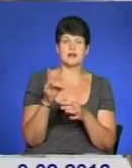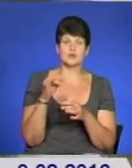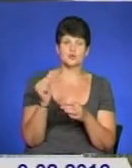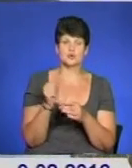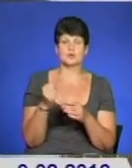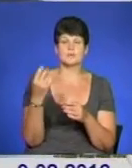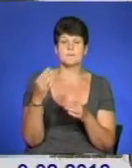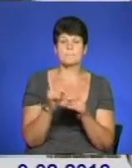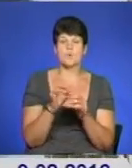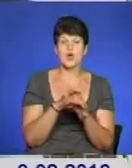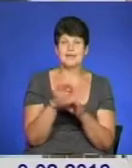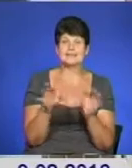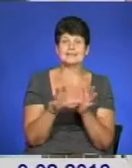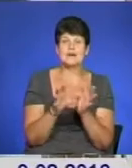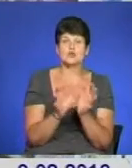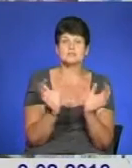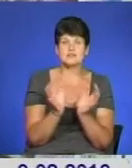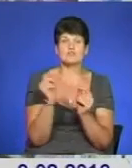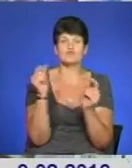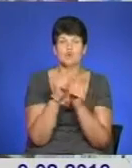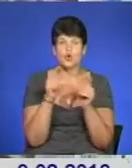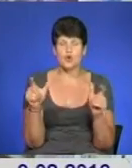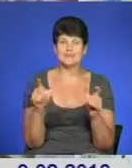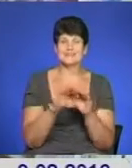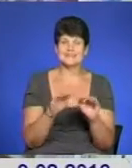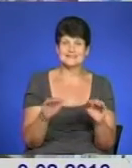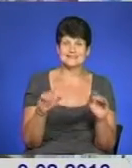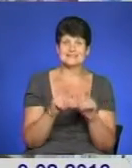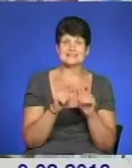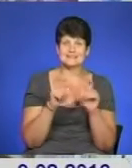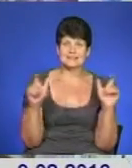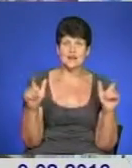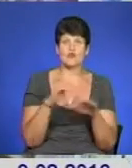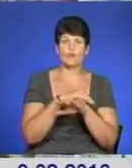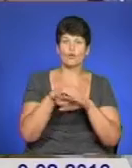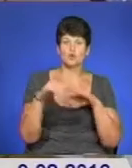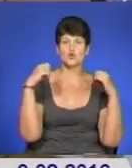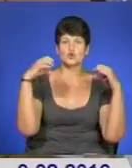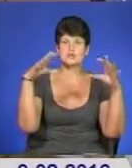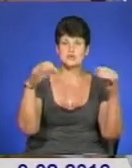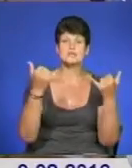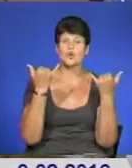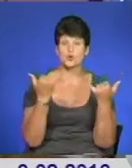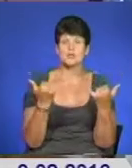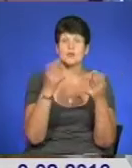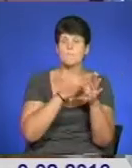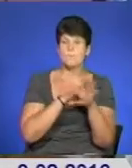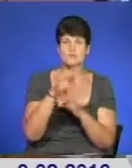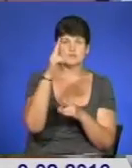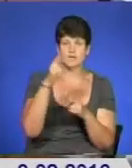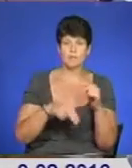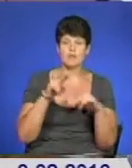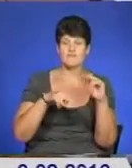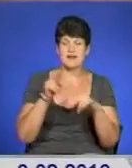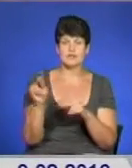які стосується енеррозбереження у школах десадках ремонту амбулаторій водогонів та вуличного освітлення на сьогодні по ністю завершено ремонтно-будівельні